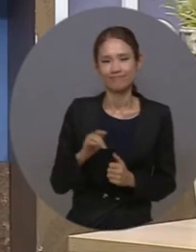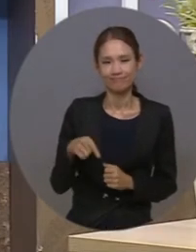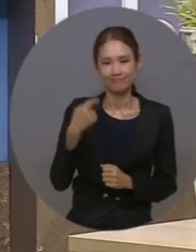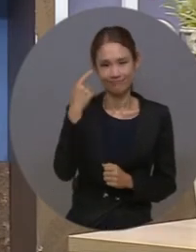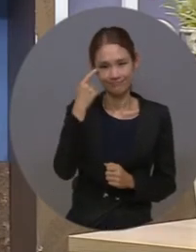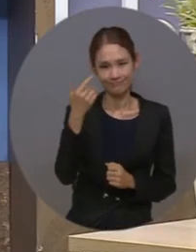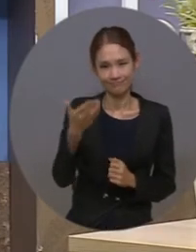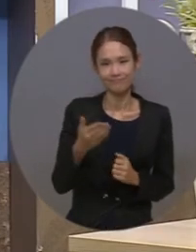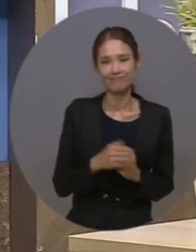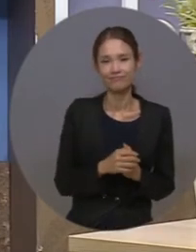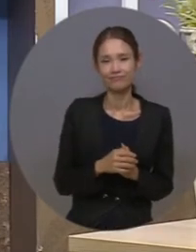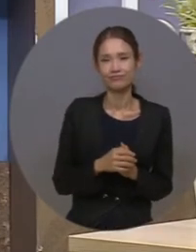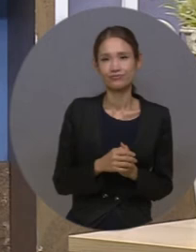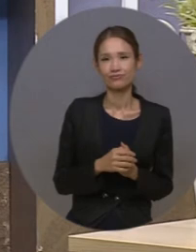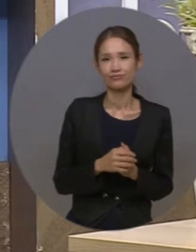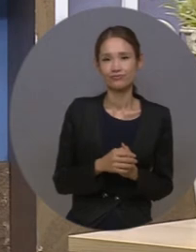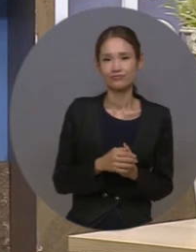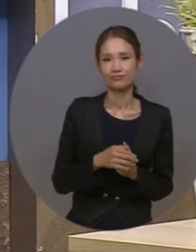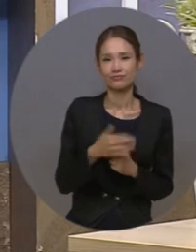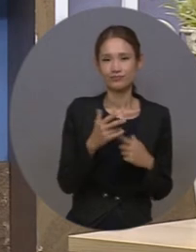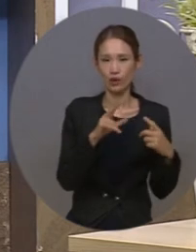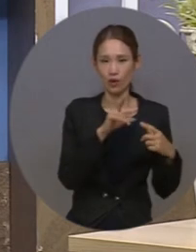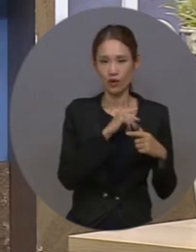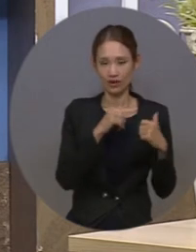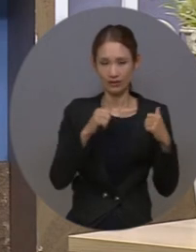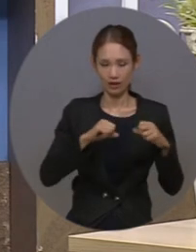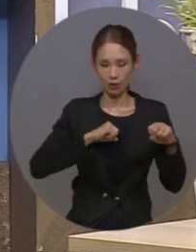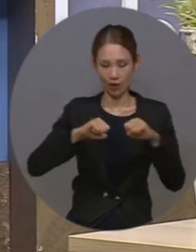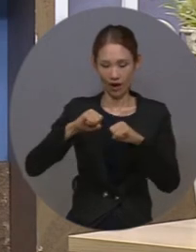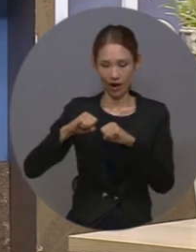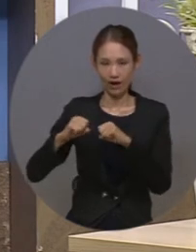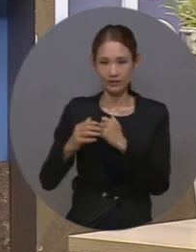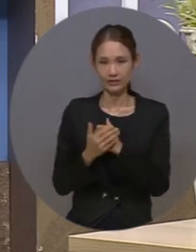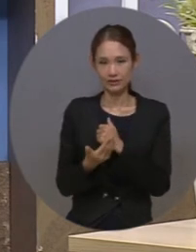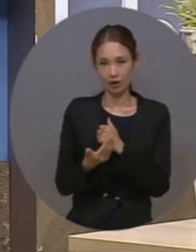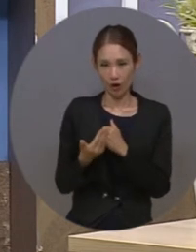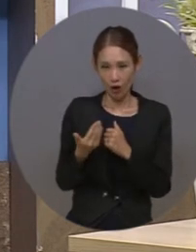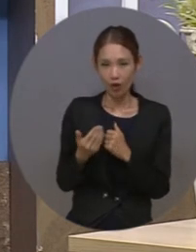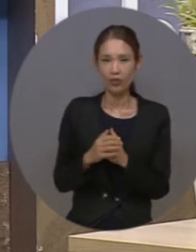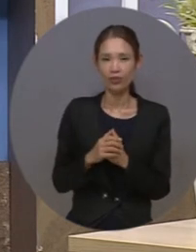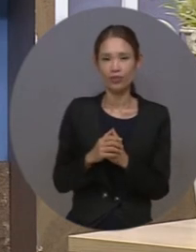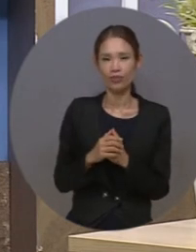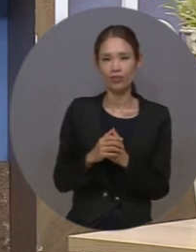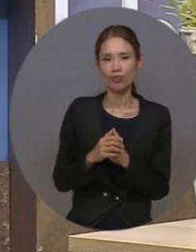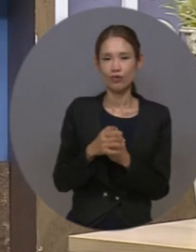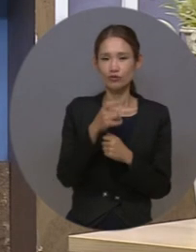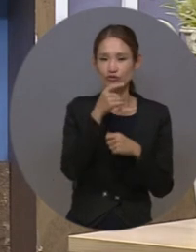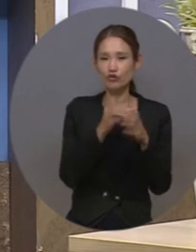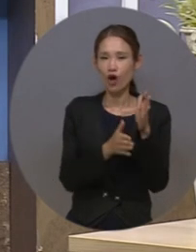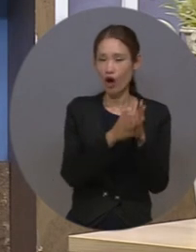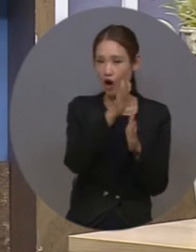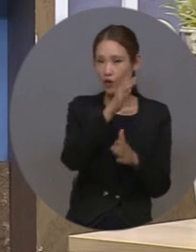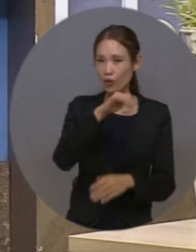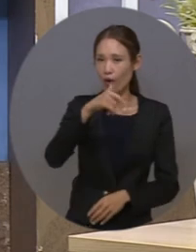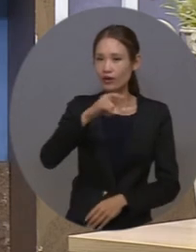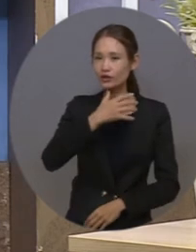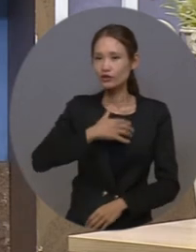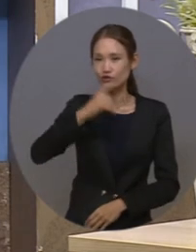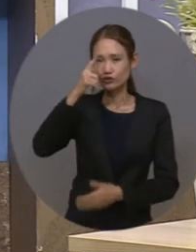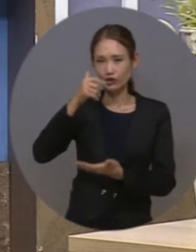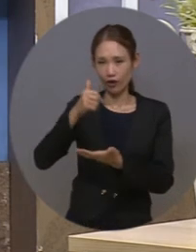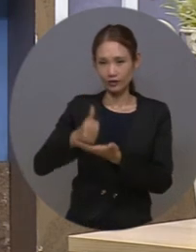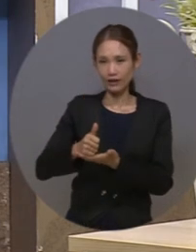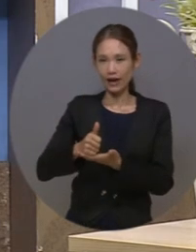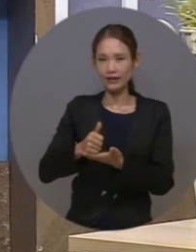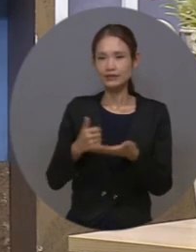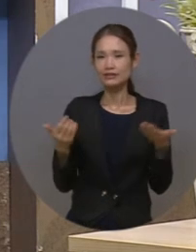질문으로 이어가 보도록 하겠습니다. 도의원으로 의정 활동을 하시기 전에도 이 수원시 권선 구청장으로도